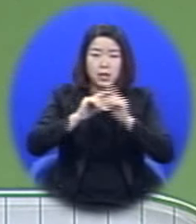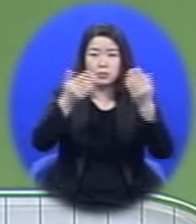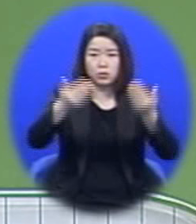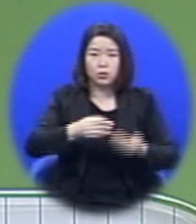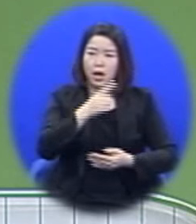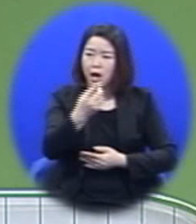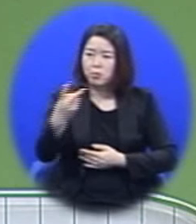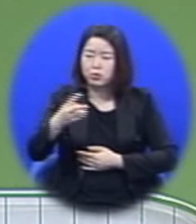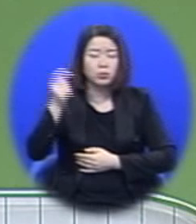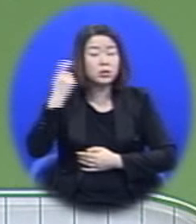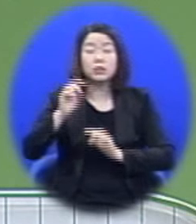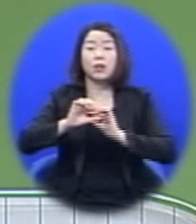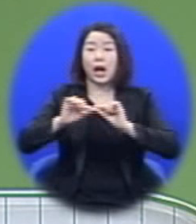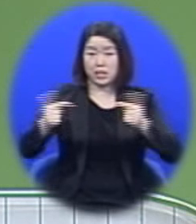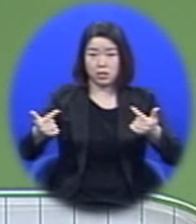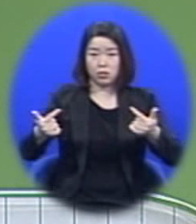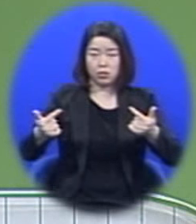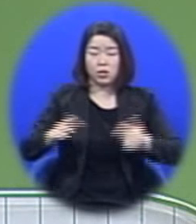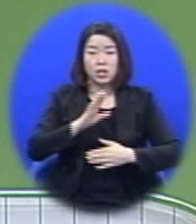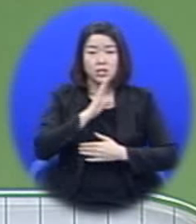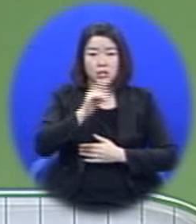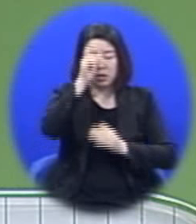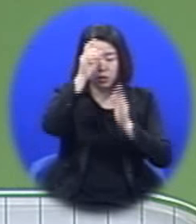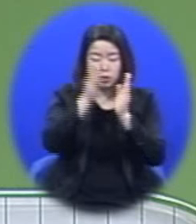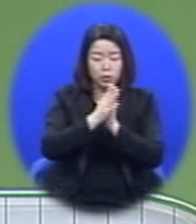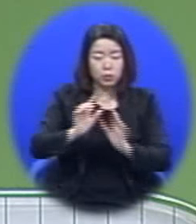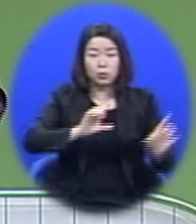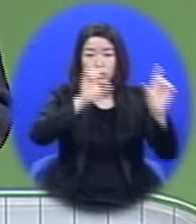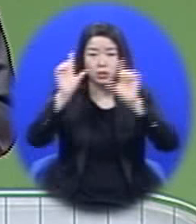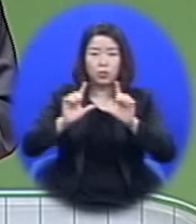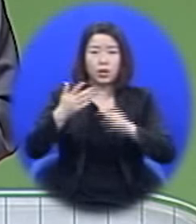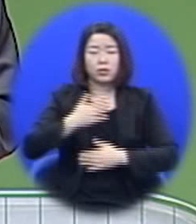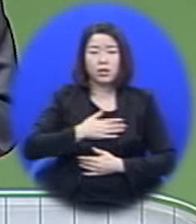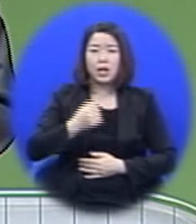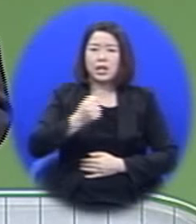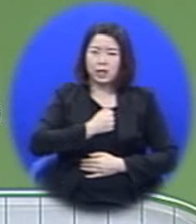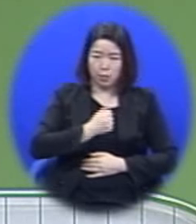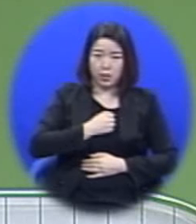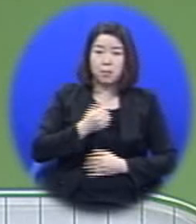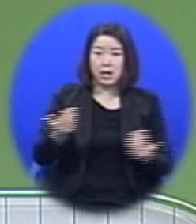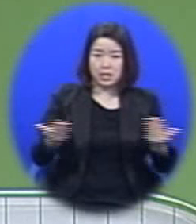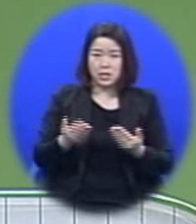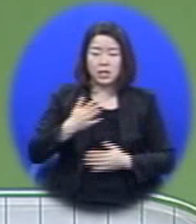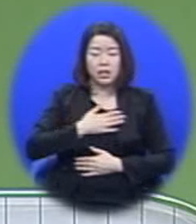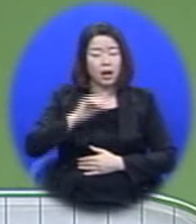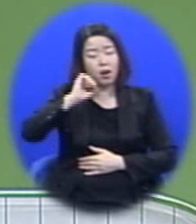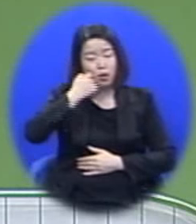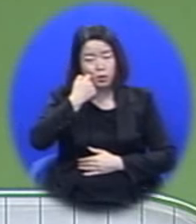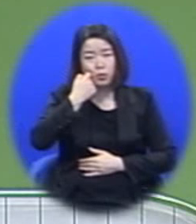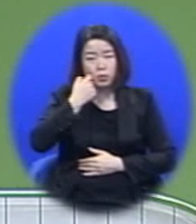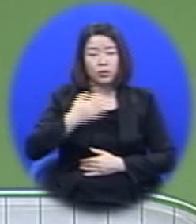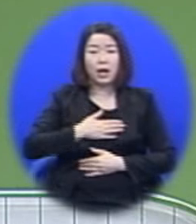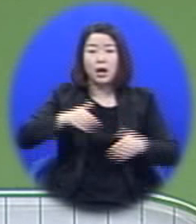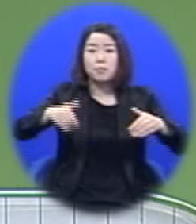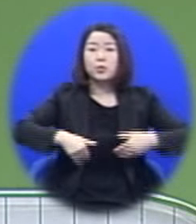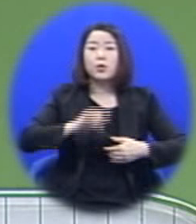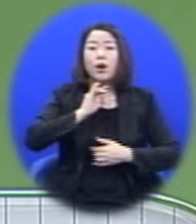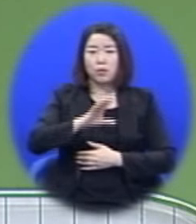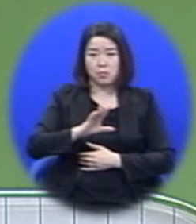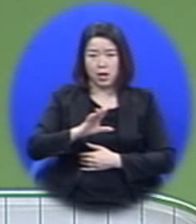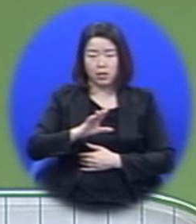번 들은 것도 아닌데 실제로 기도 생활은 내 답답한 거, 내 어려운 거, 내 필요한 거